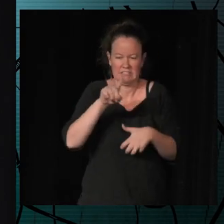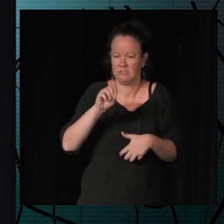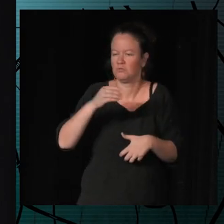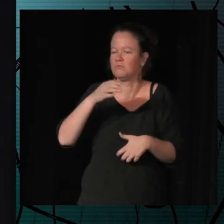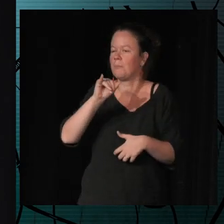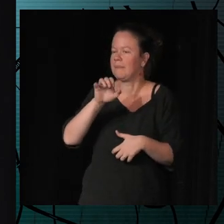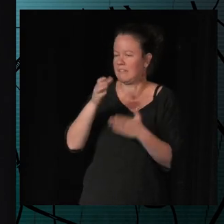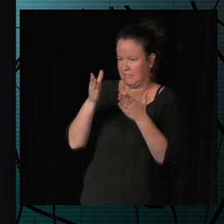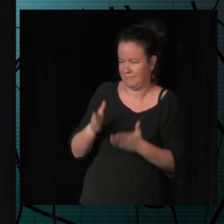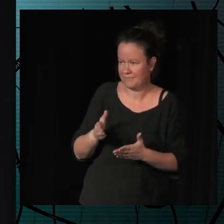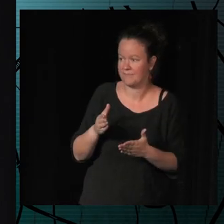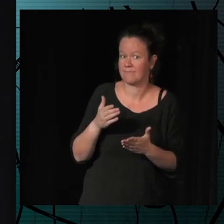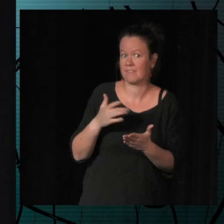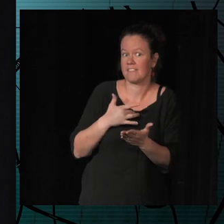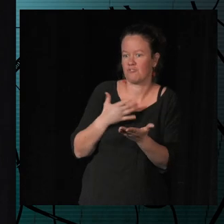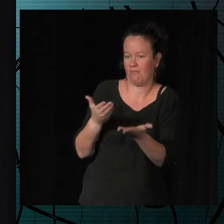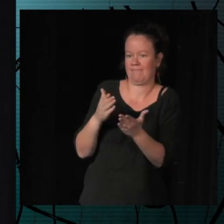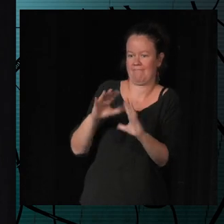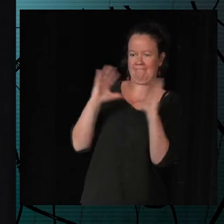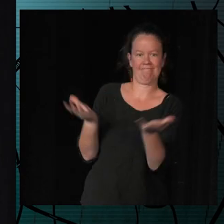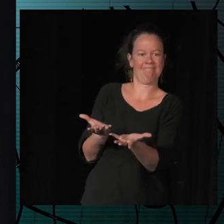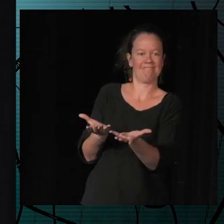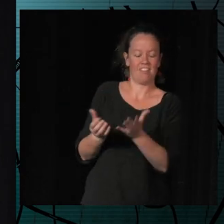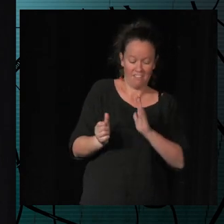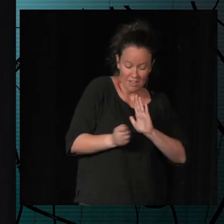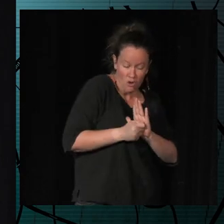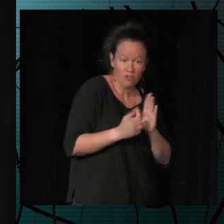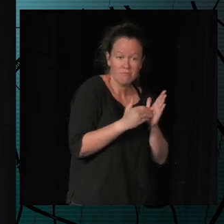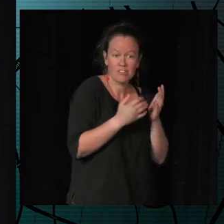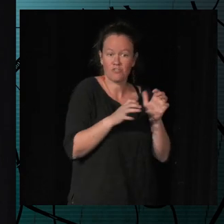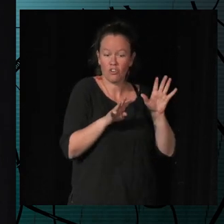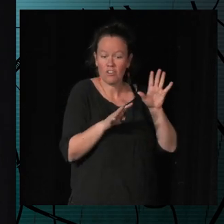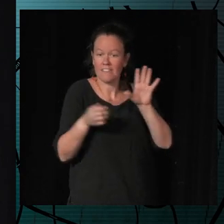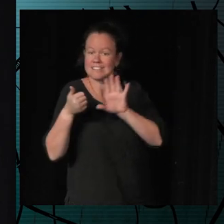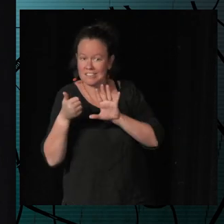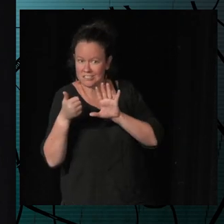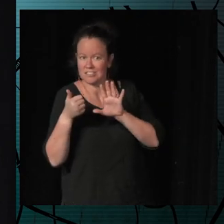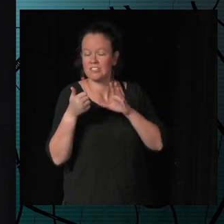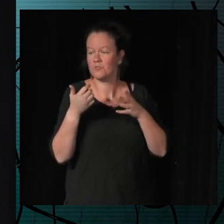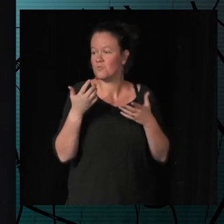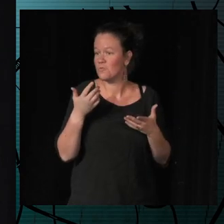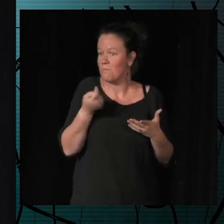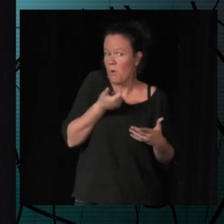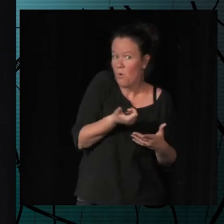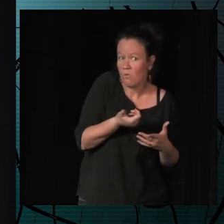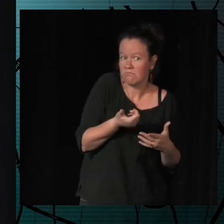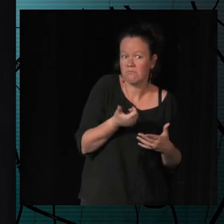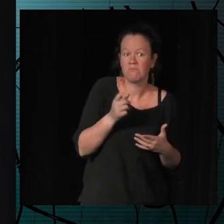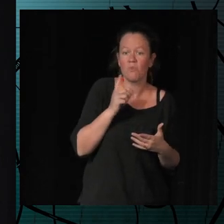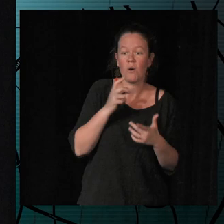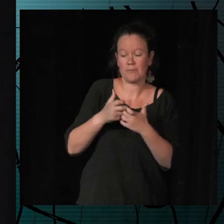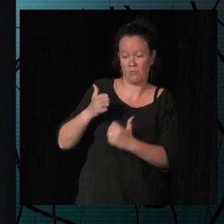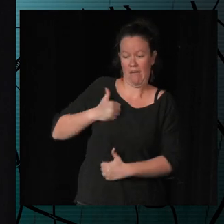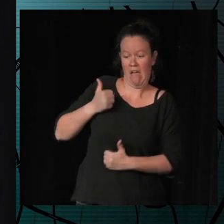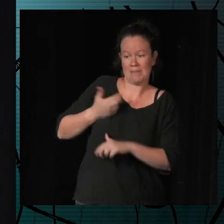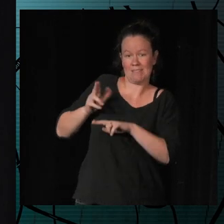que c'est un moment un peu creux euh en terme d'exploitation de la figure du zombie au cinéma il y a beaucoup moins d'actualité on est avant le remake de l'armée des morts et